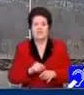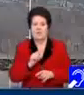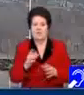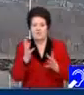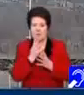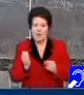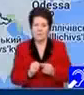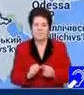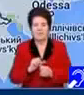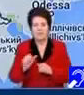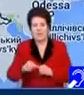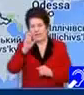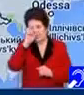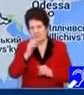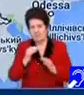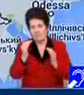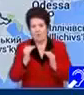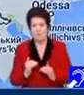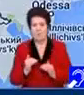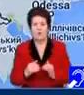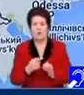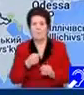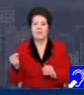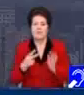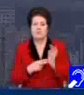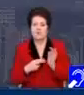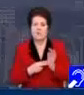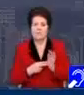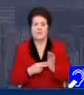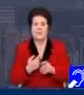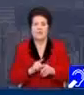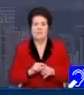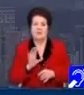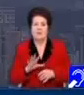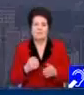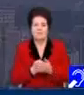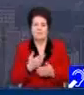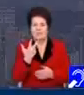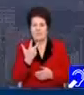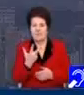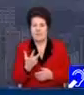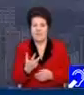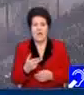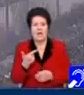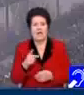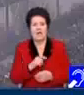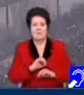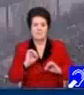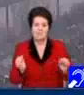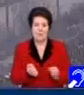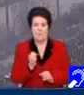în cea mai mare parte a țării. Minimele vor coborî până la minus 7 grade, iar maximele vor fi până la plus 3 grade Celsius. Cel mai frig va fi